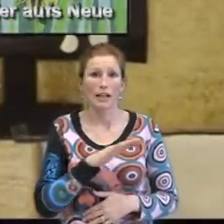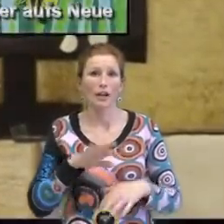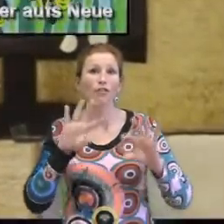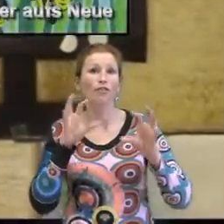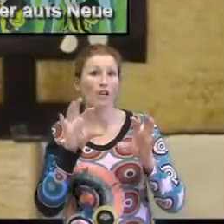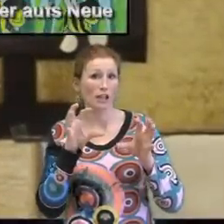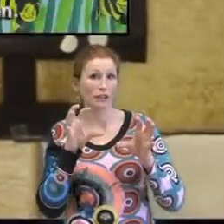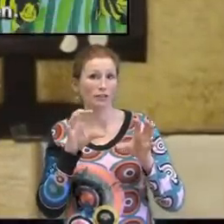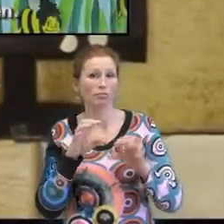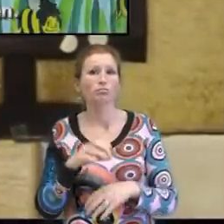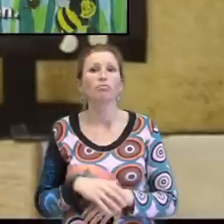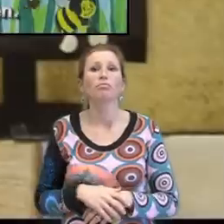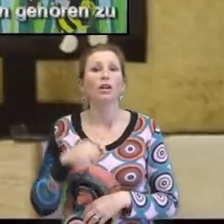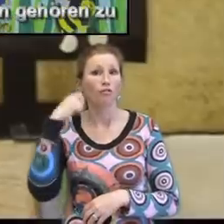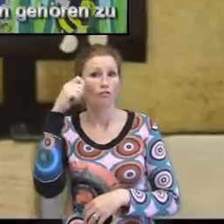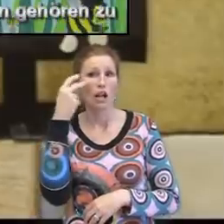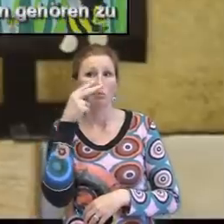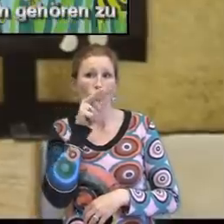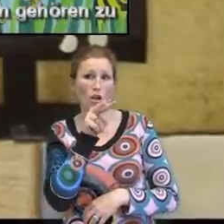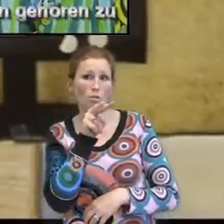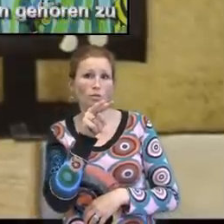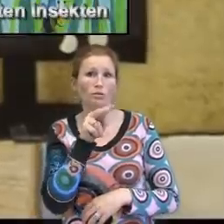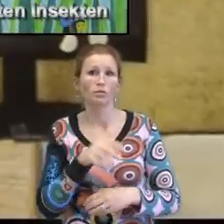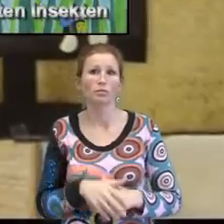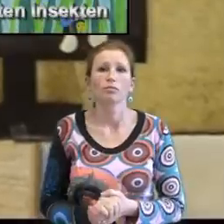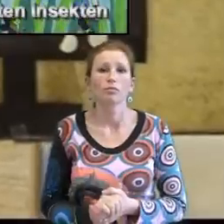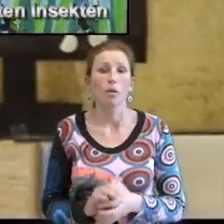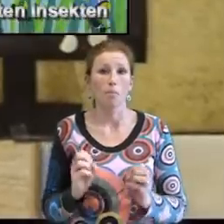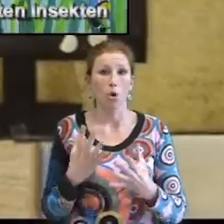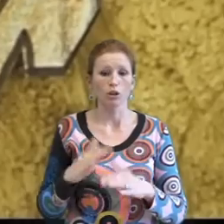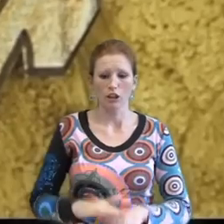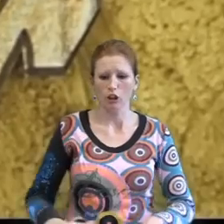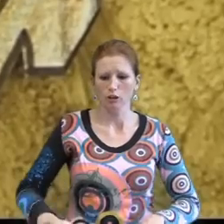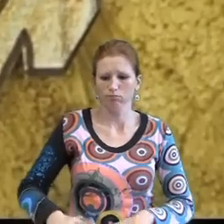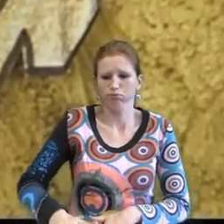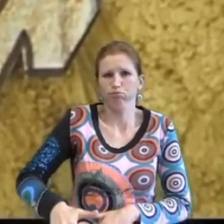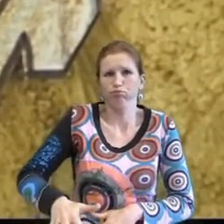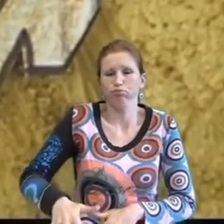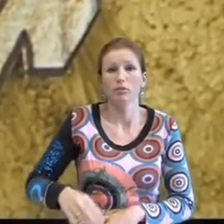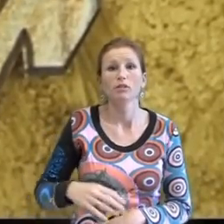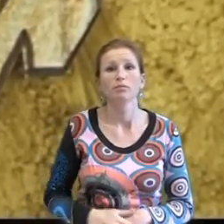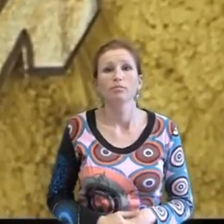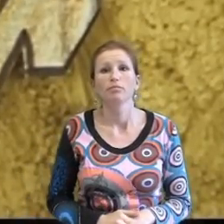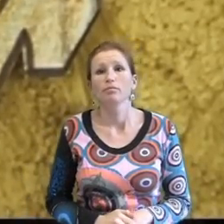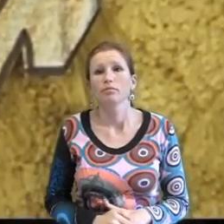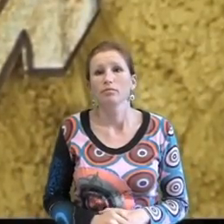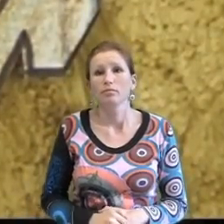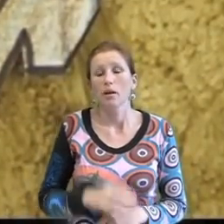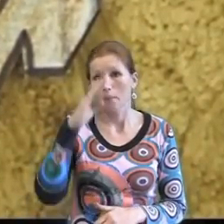Die Kinder sind vor dem Fernseher und schauen den Film an. Plötzlich vibriert das Handy am